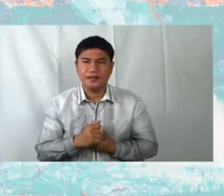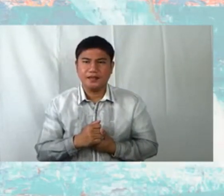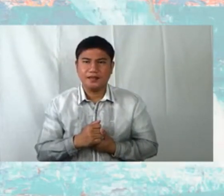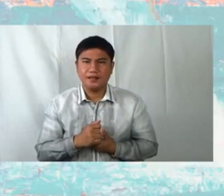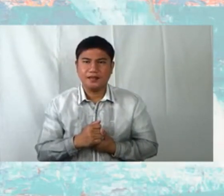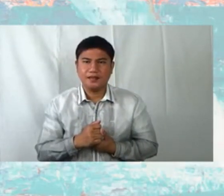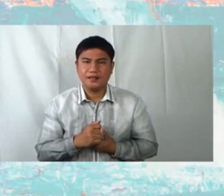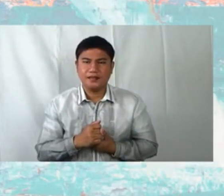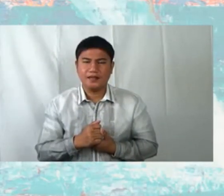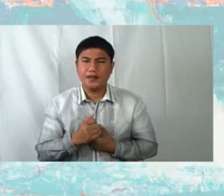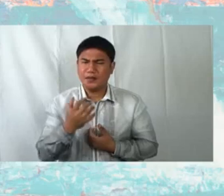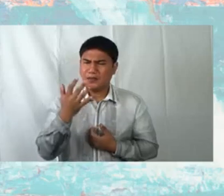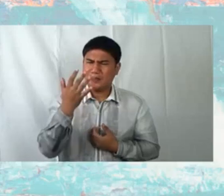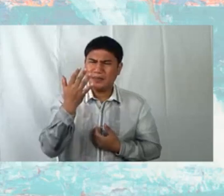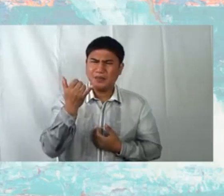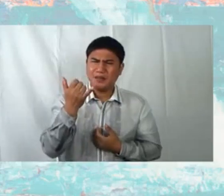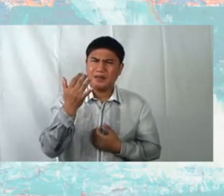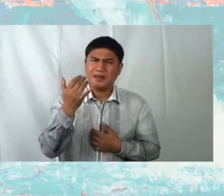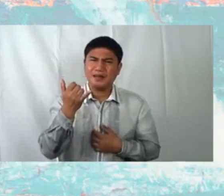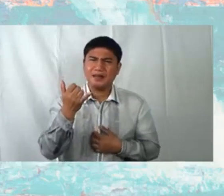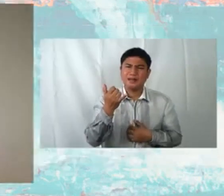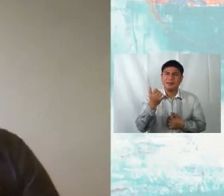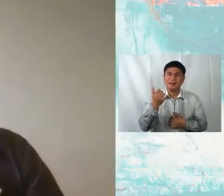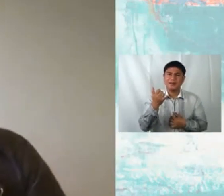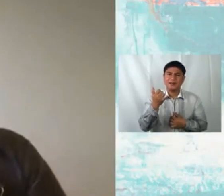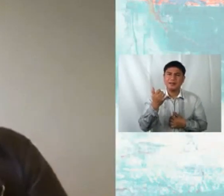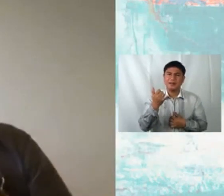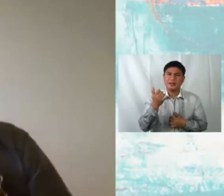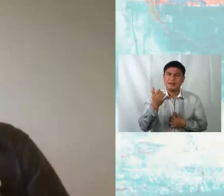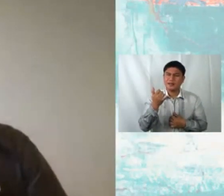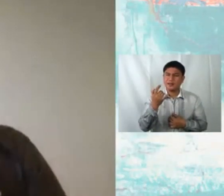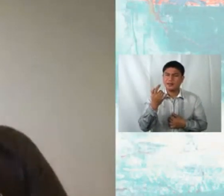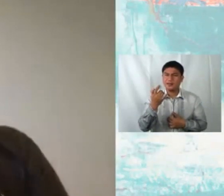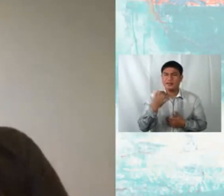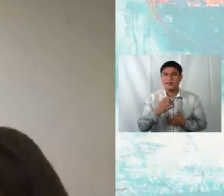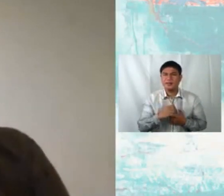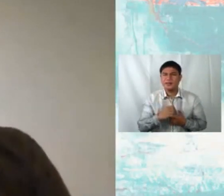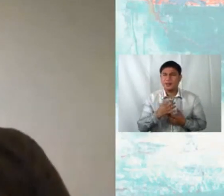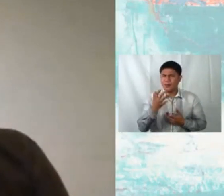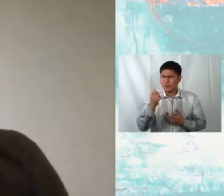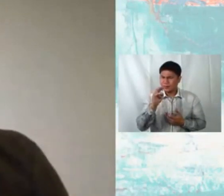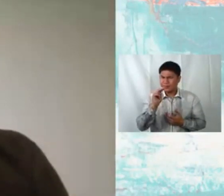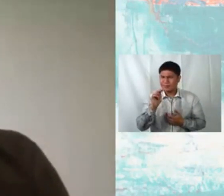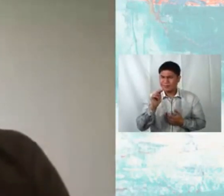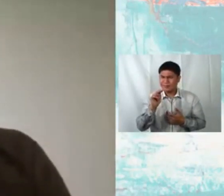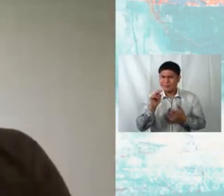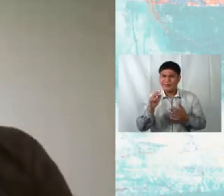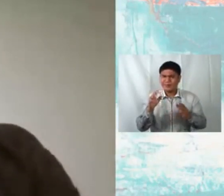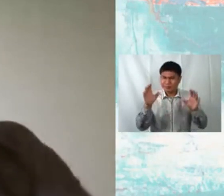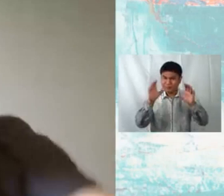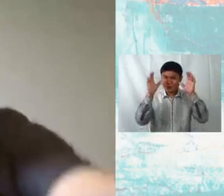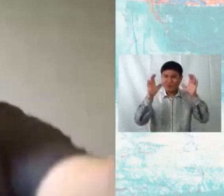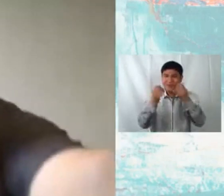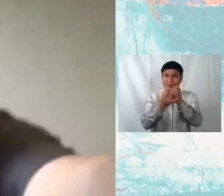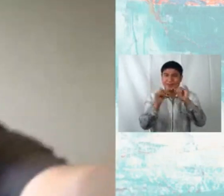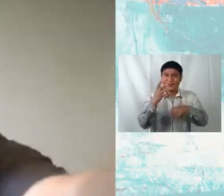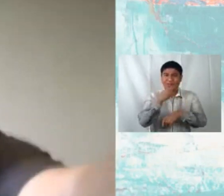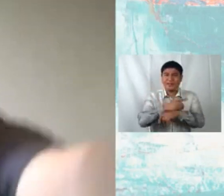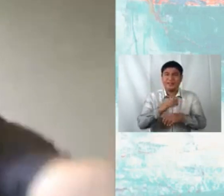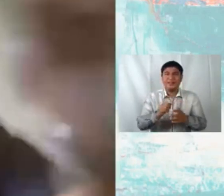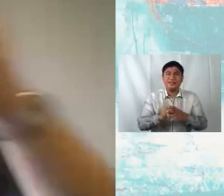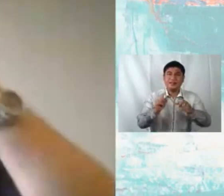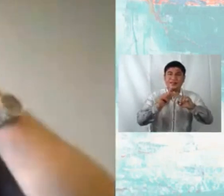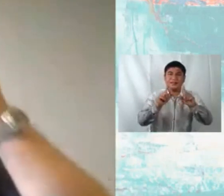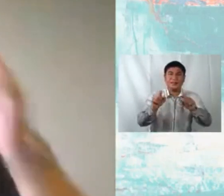Tawag dito, bakit ating ipagdiriwang ang Independence Day hindi pa naman